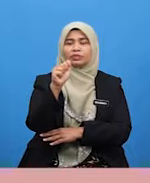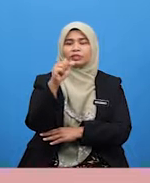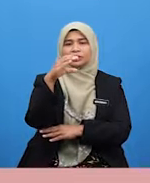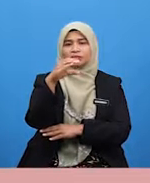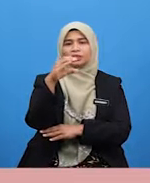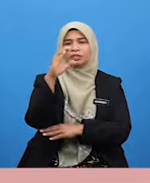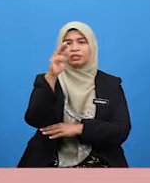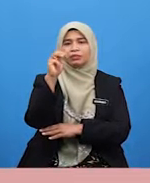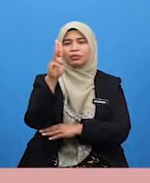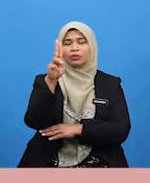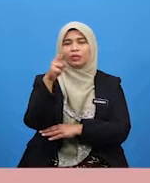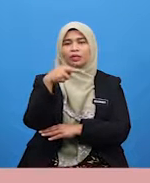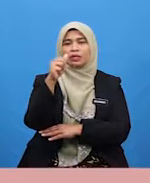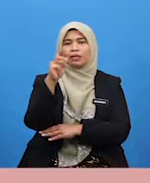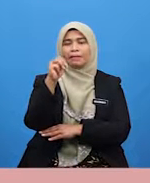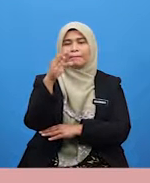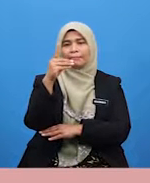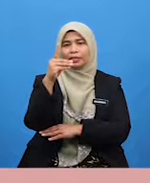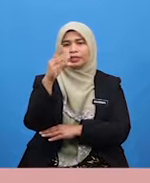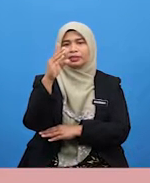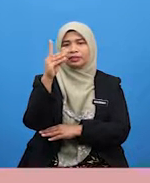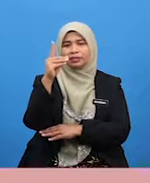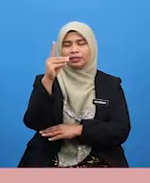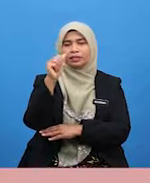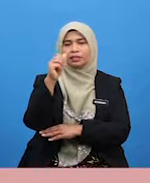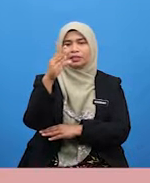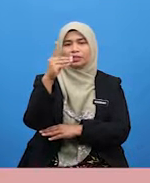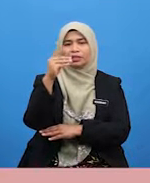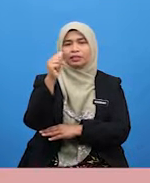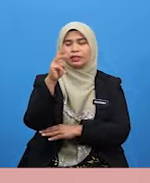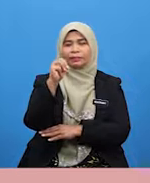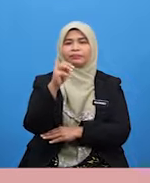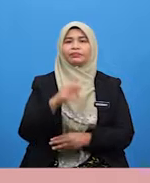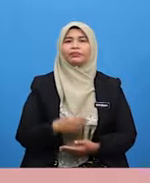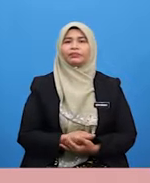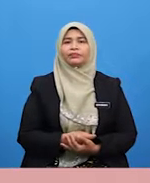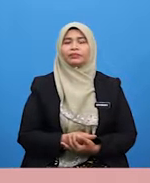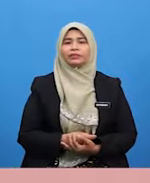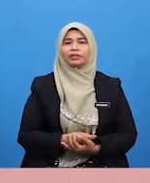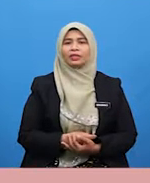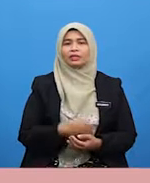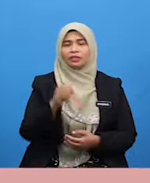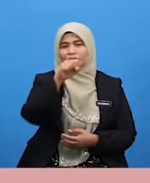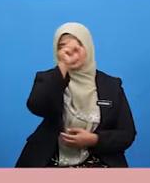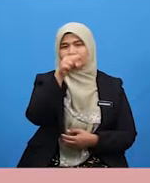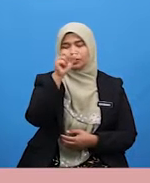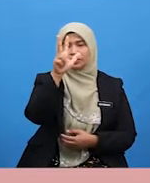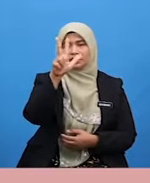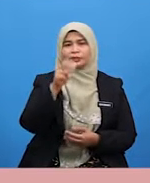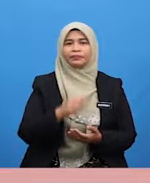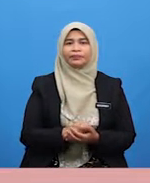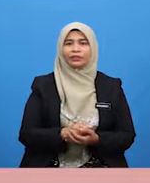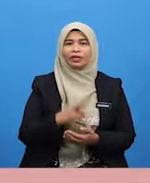sallallahu alaihi wasallam, D. Adam alaihissalam. Soalan ketiga,